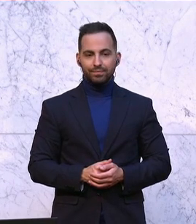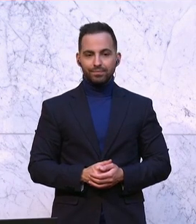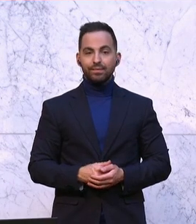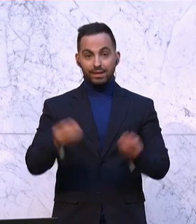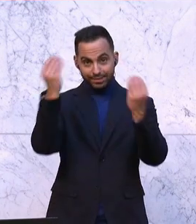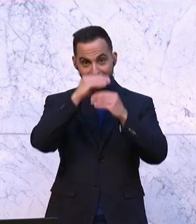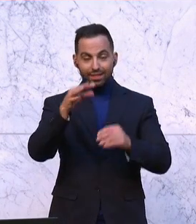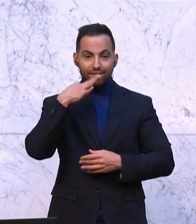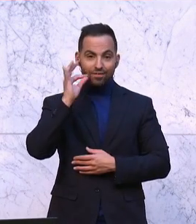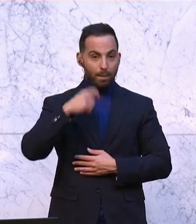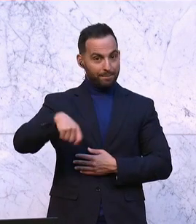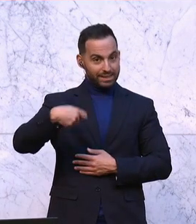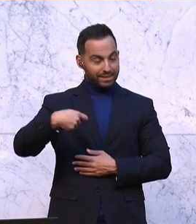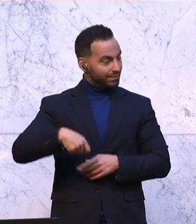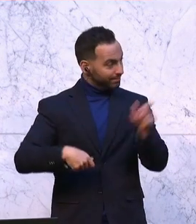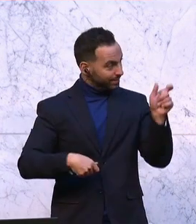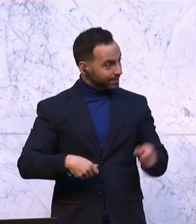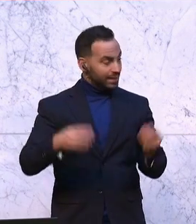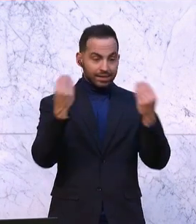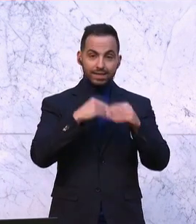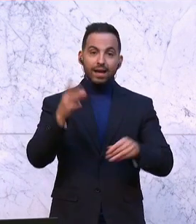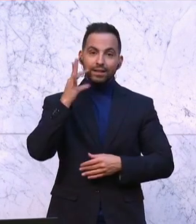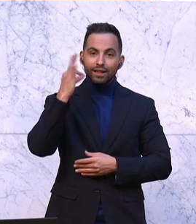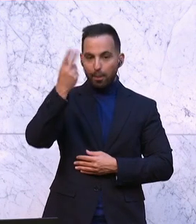Beispiel Cyber und Informationstechnologie werden